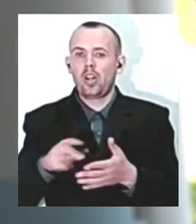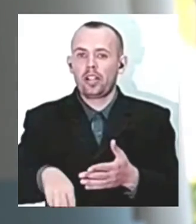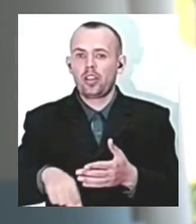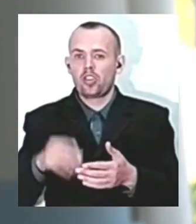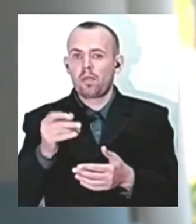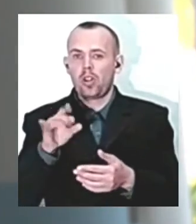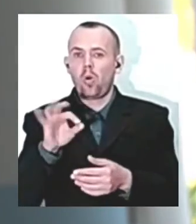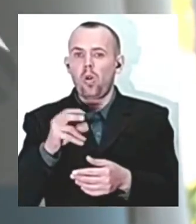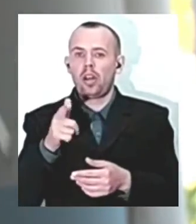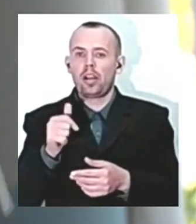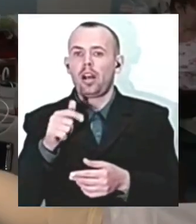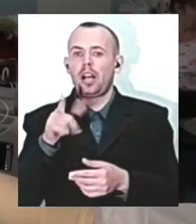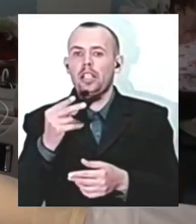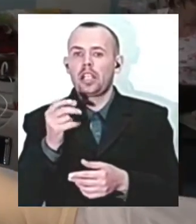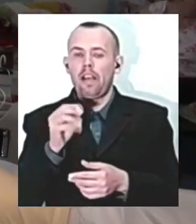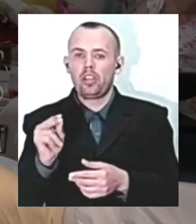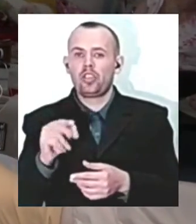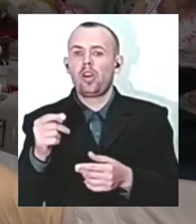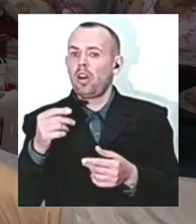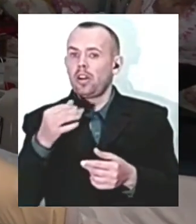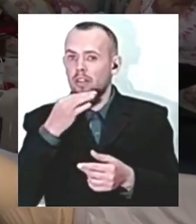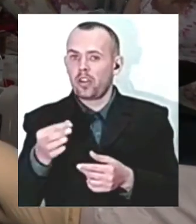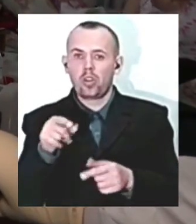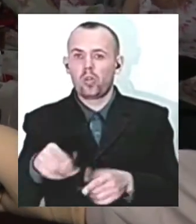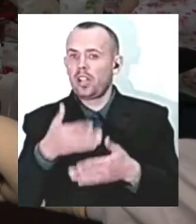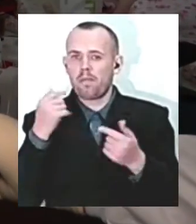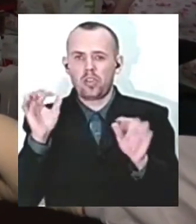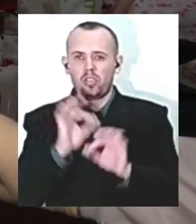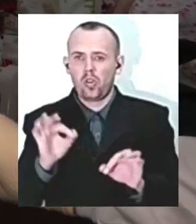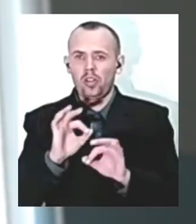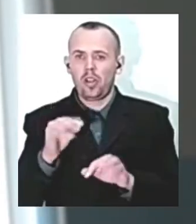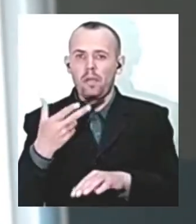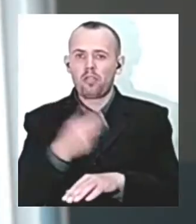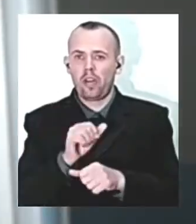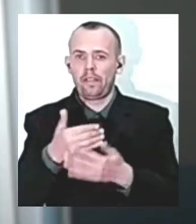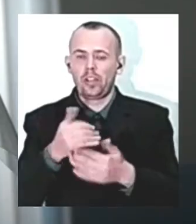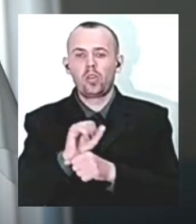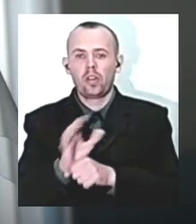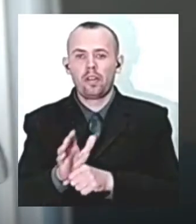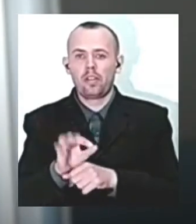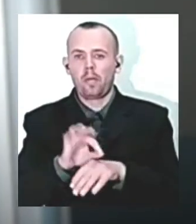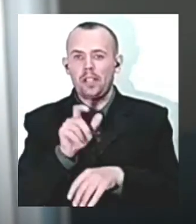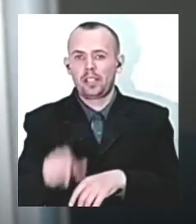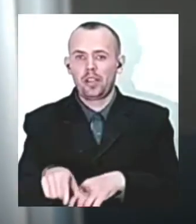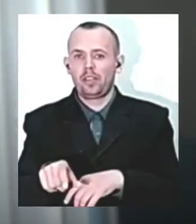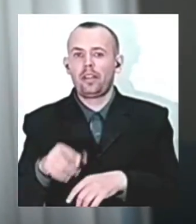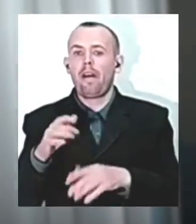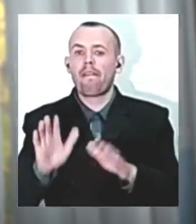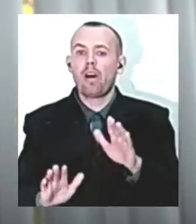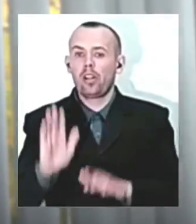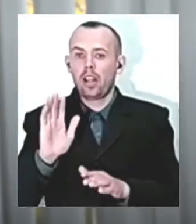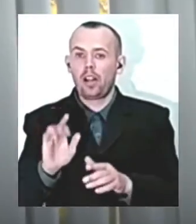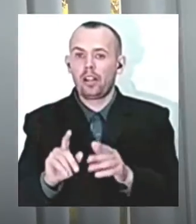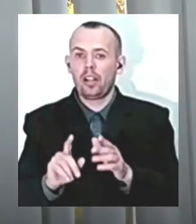Грицкевич. Зазначає, тут немає жодного прищепленого від коронавірусу пацієнту. Хвиля почалася десь з